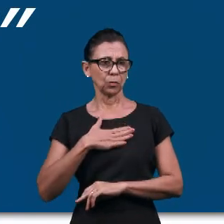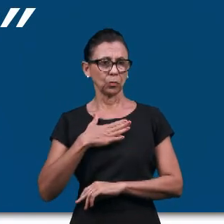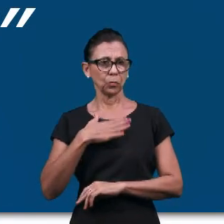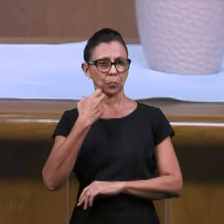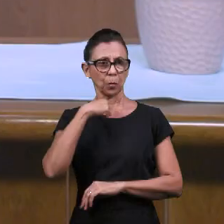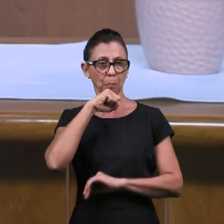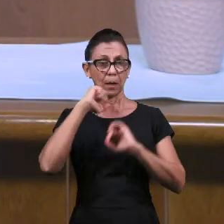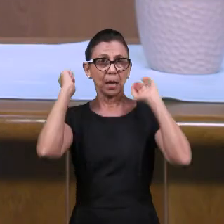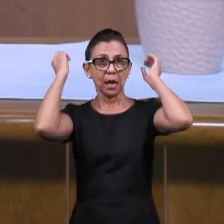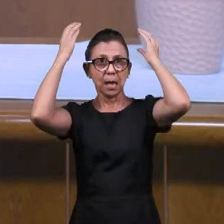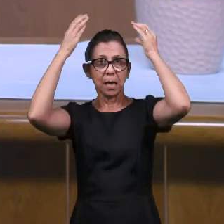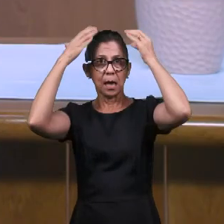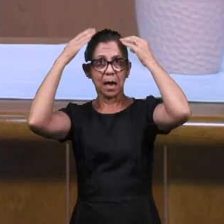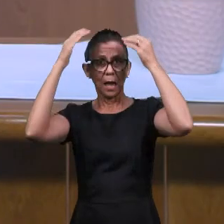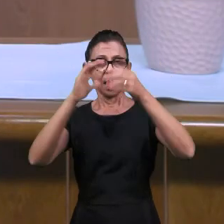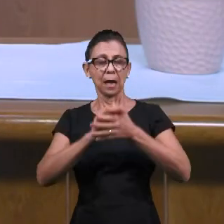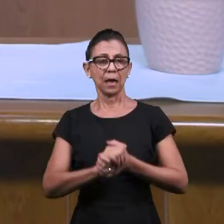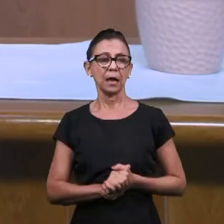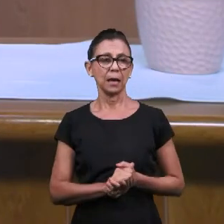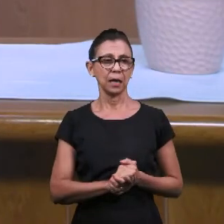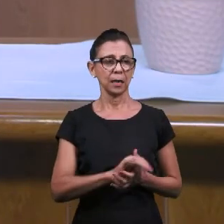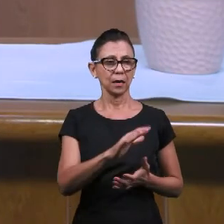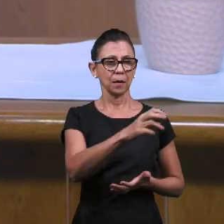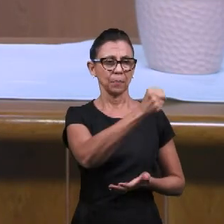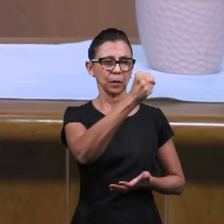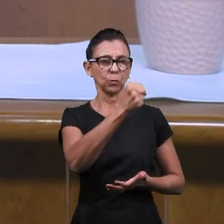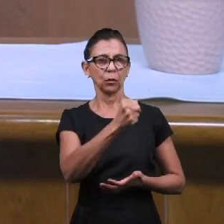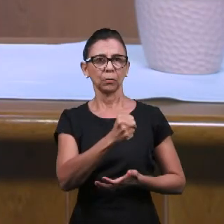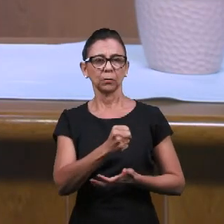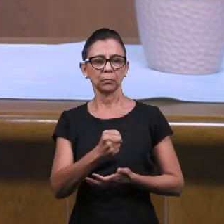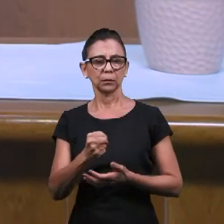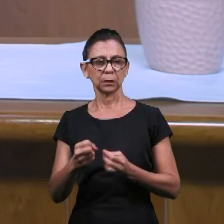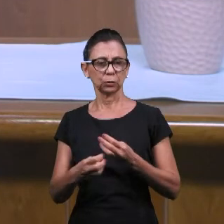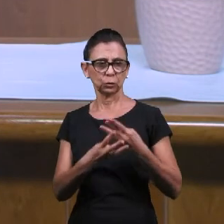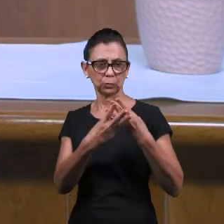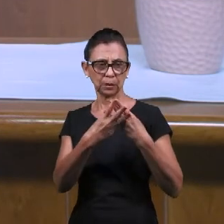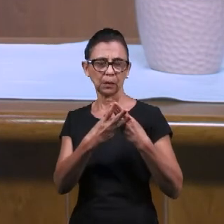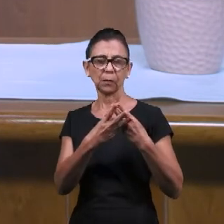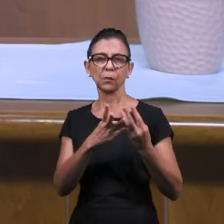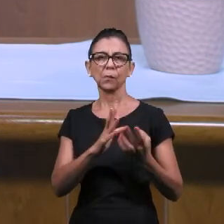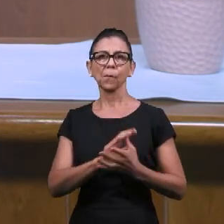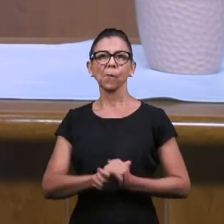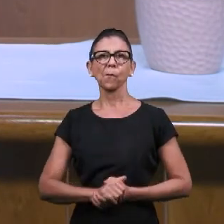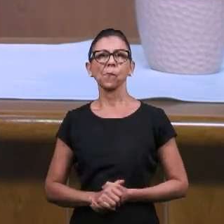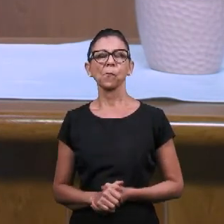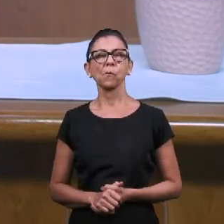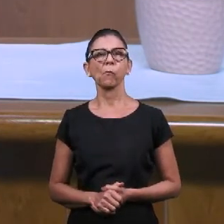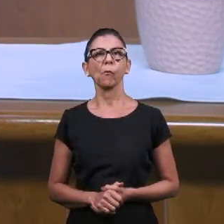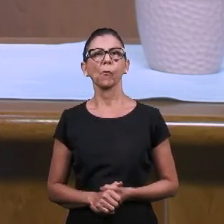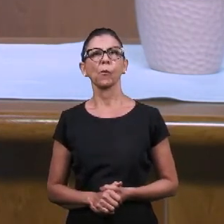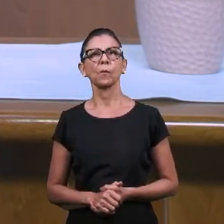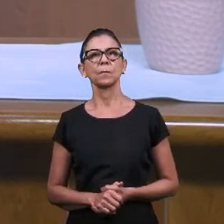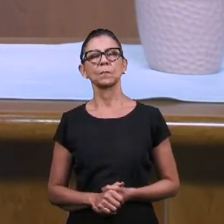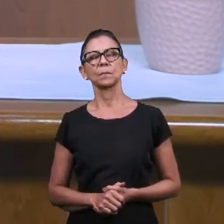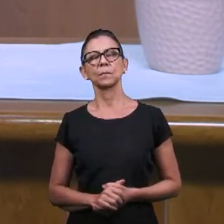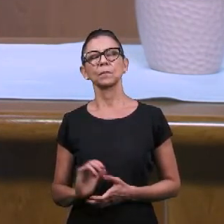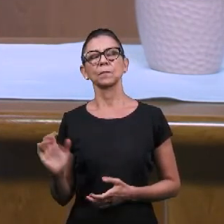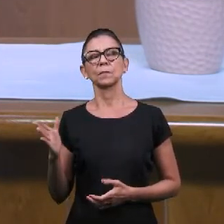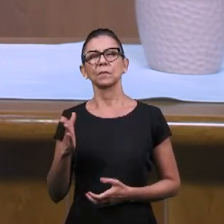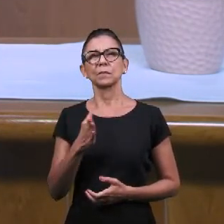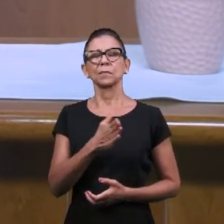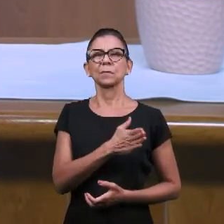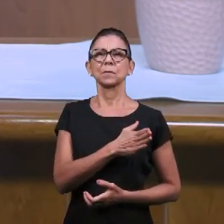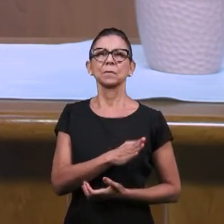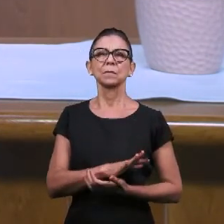Ты ли Даниил, один из пленных сыновей иудейских, которых отец мой царь привел из Иудеи?» Братья и